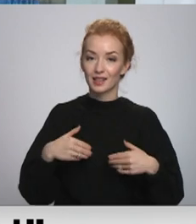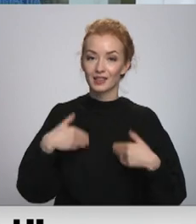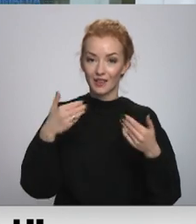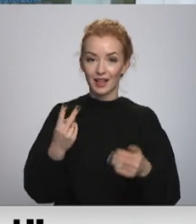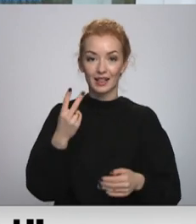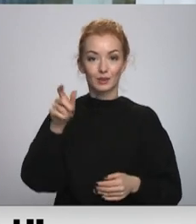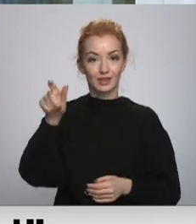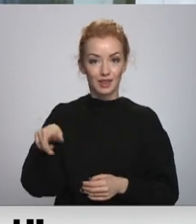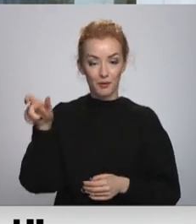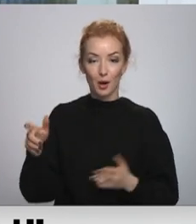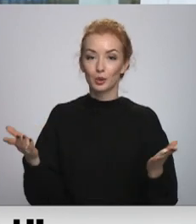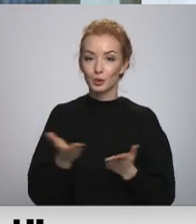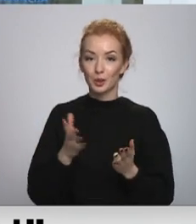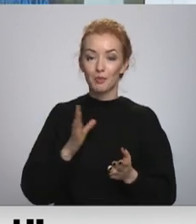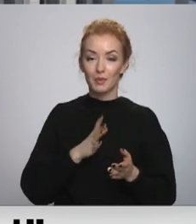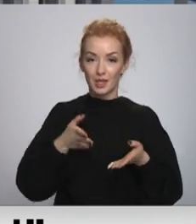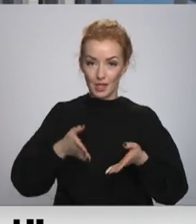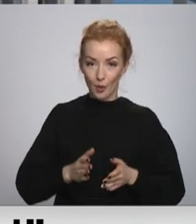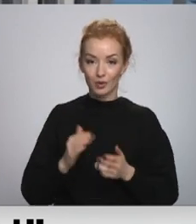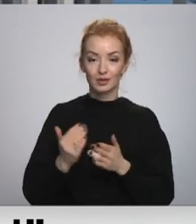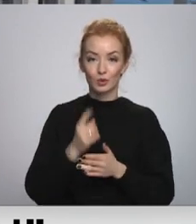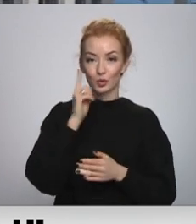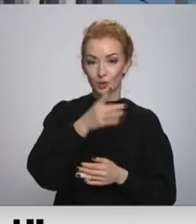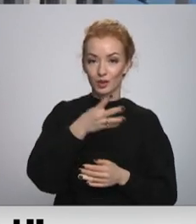2 cilvēkus, kuri bija jaundzimušie